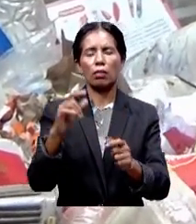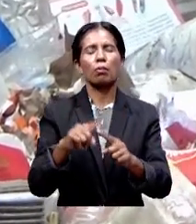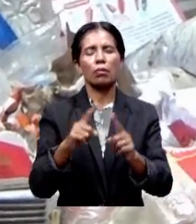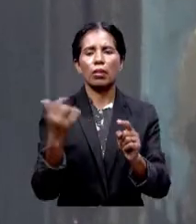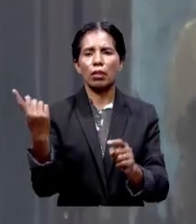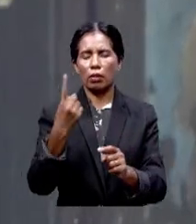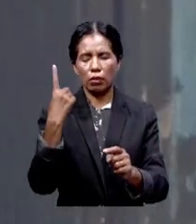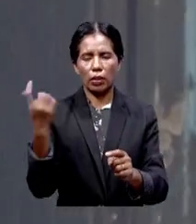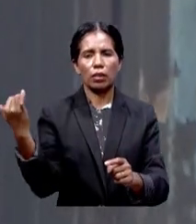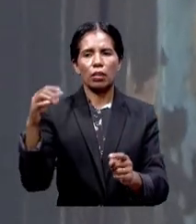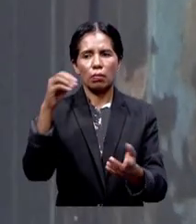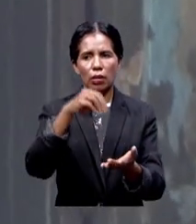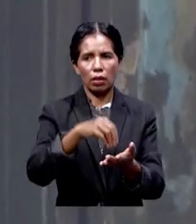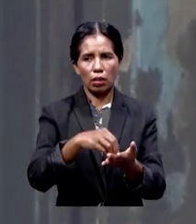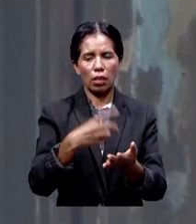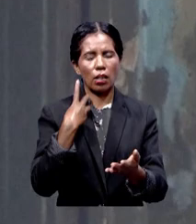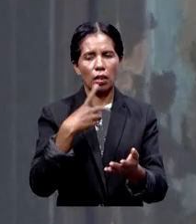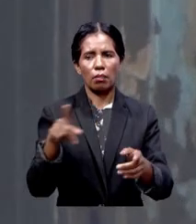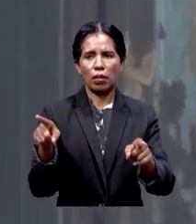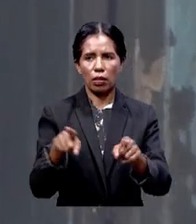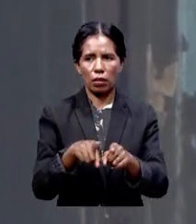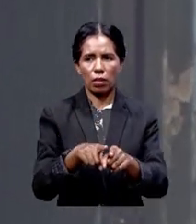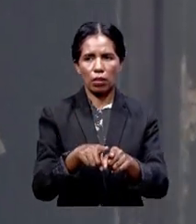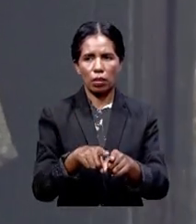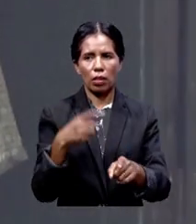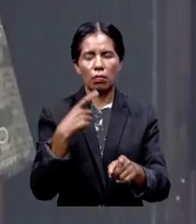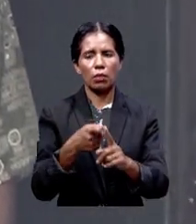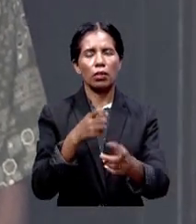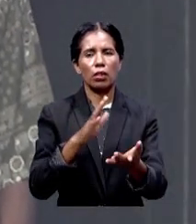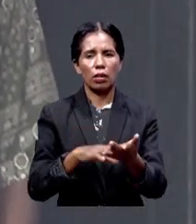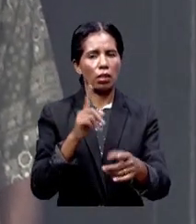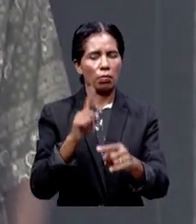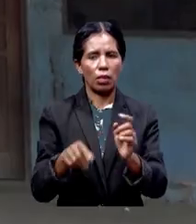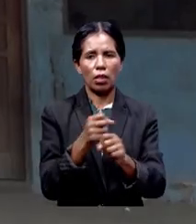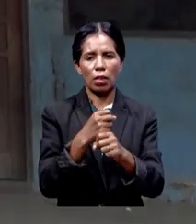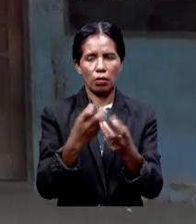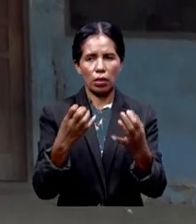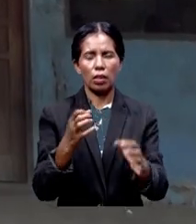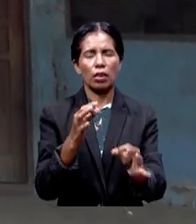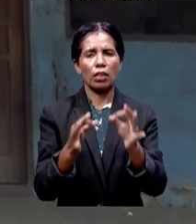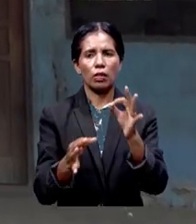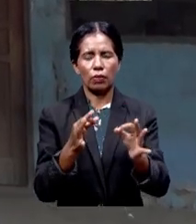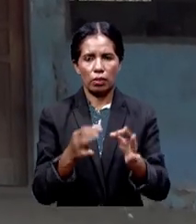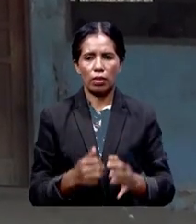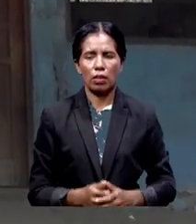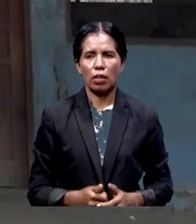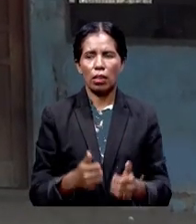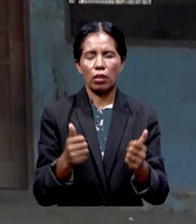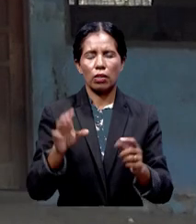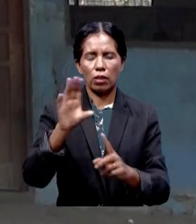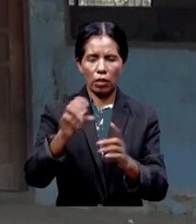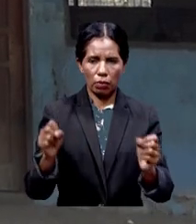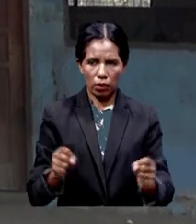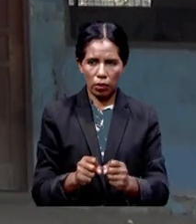fatin sira mai tau antau ami hanesang ami parte skola mele pehal buat barak liu karik so autoridade lokal mak